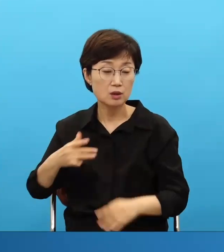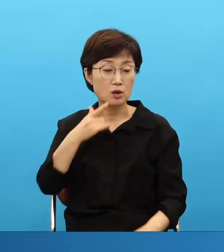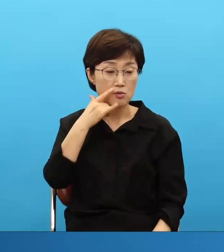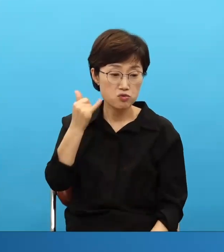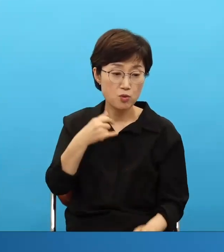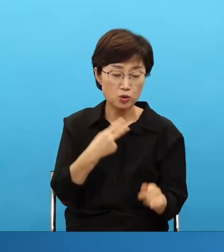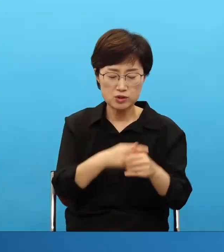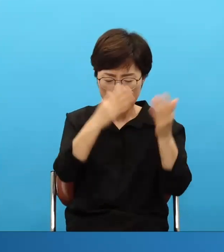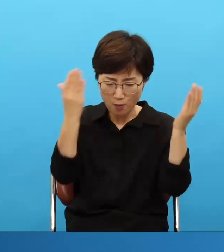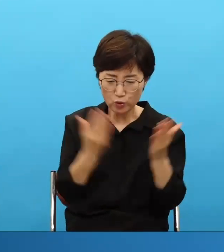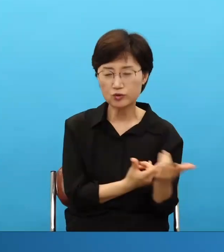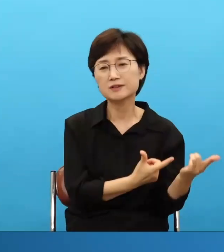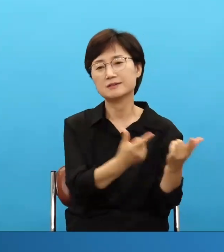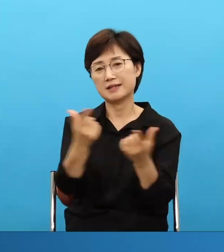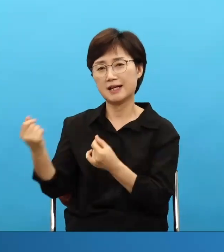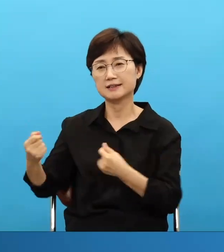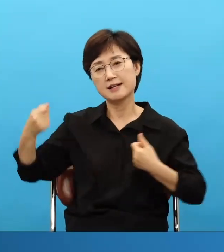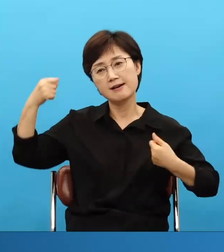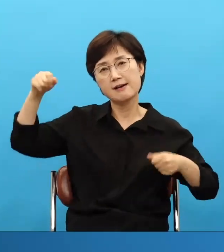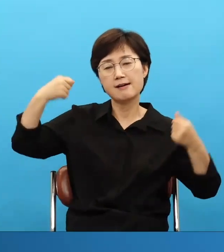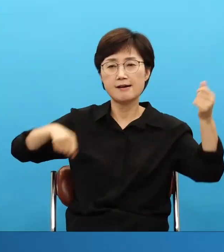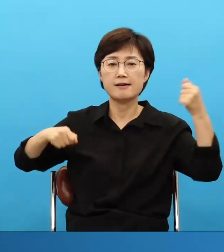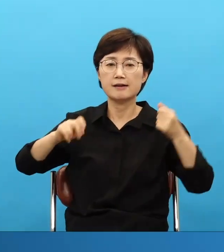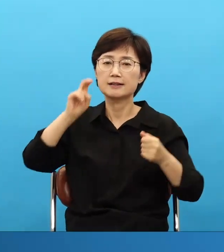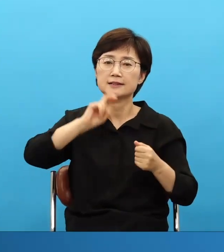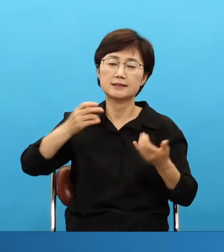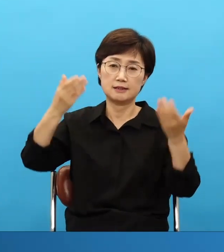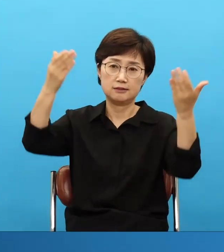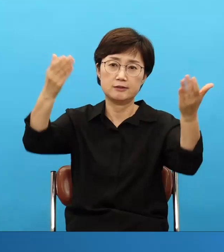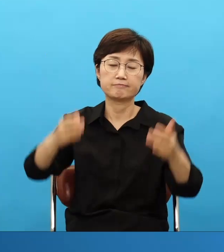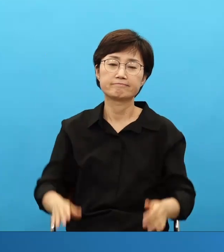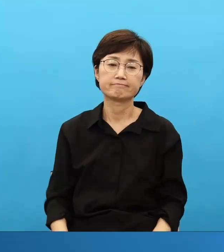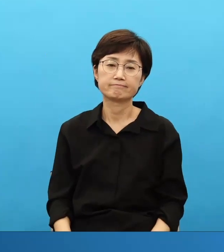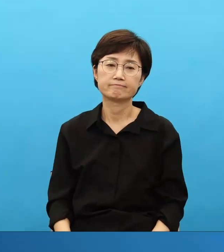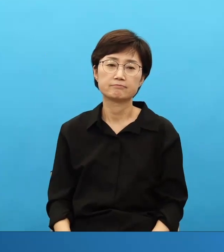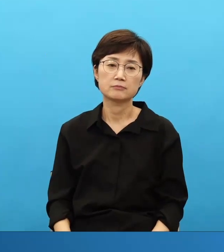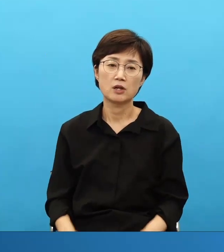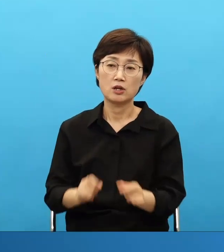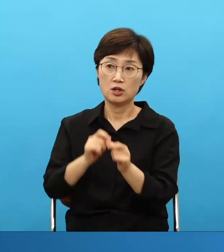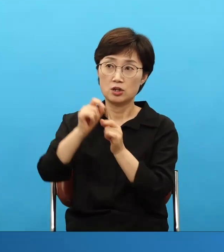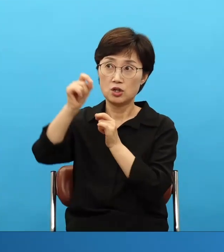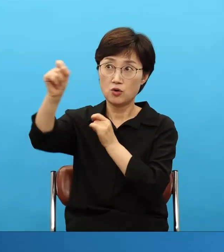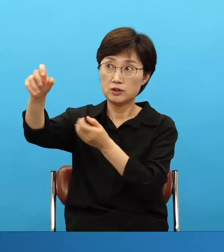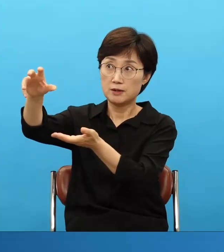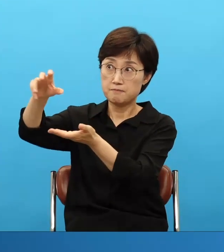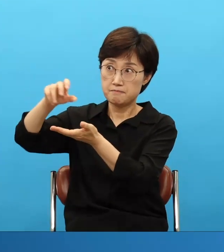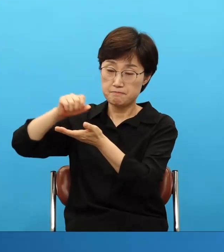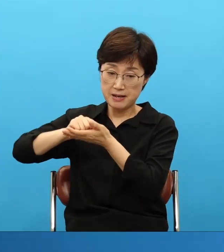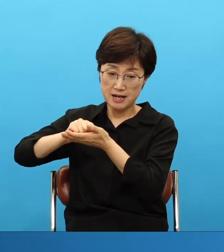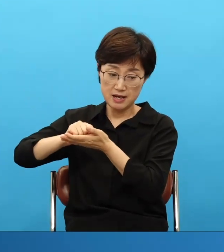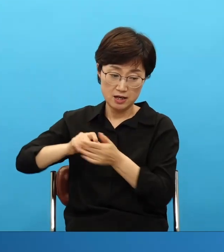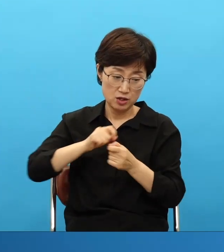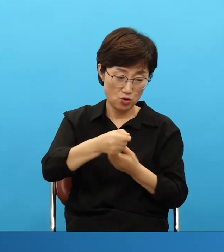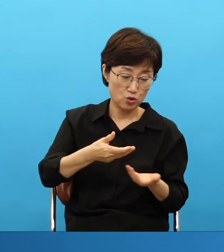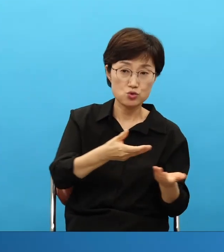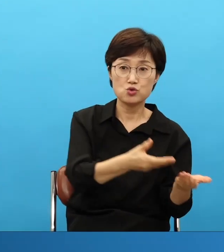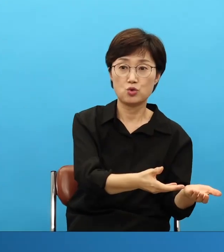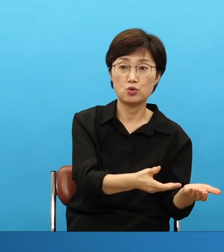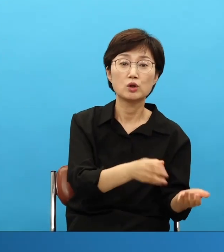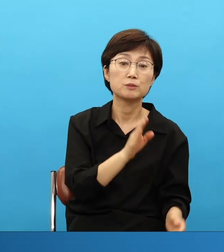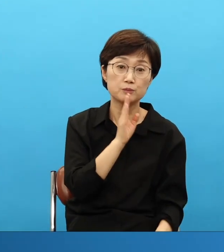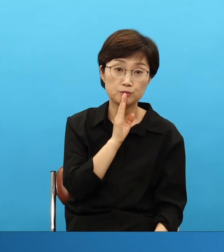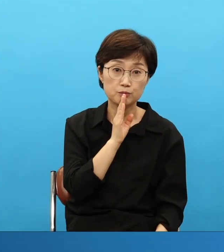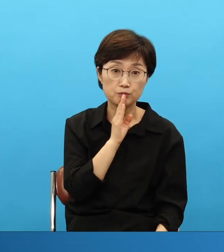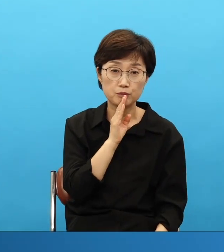모두 함께 율동으로 하나님께 영광을립니다 영원한 것을 남기는 최고의 귀중한 시간 부모의 품에서